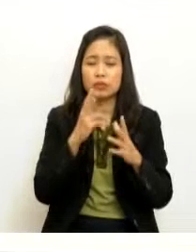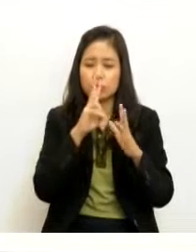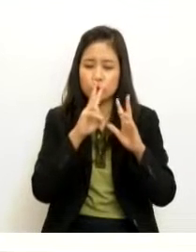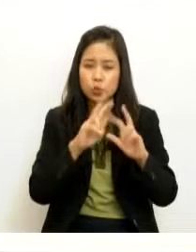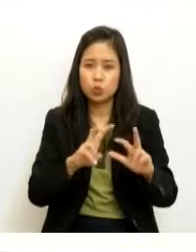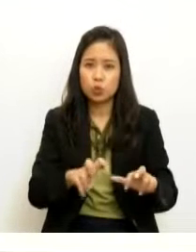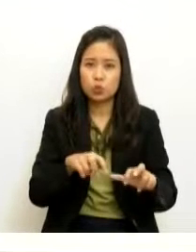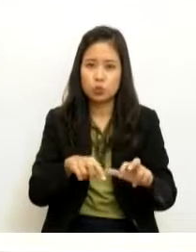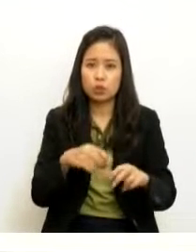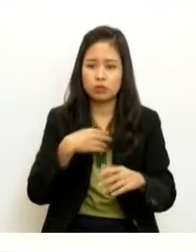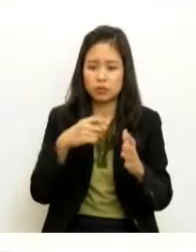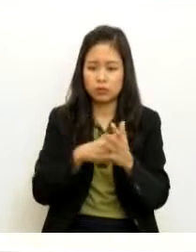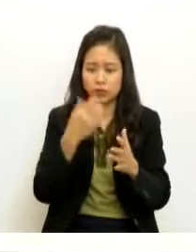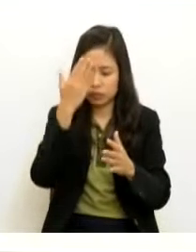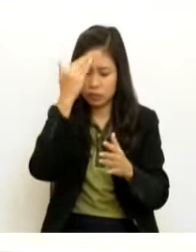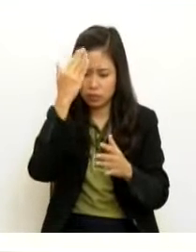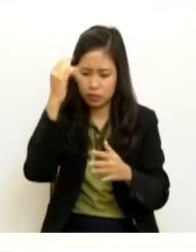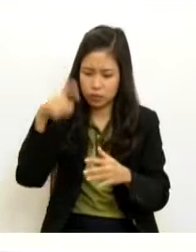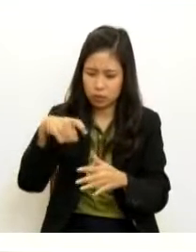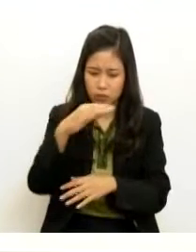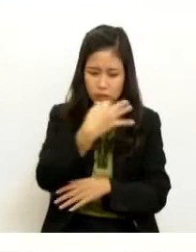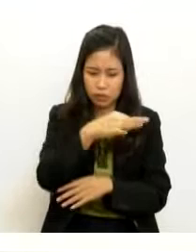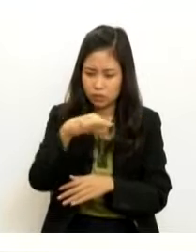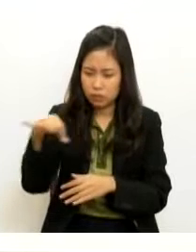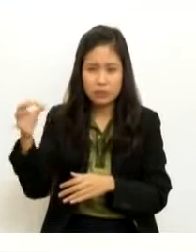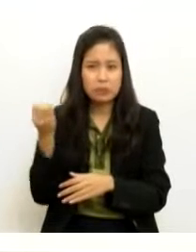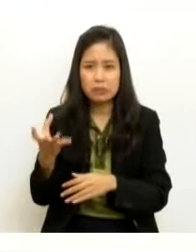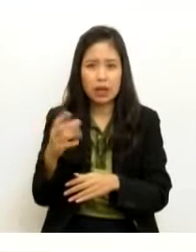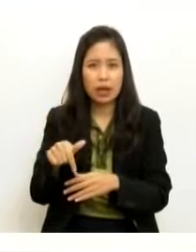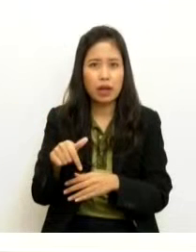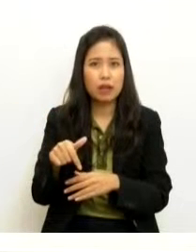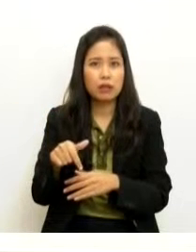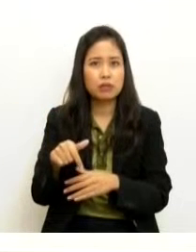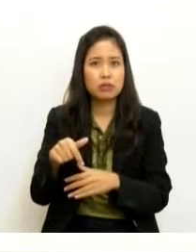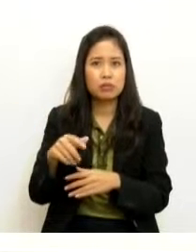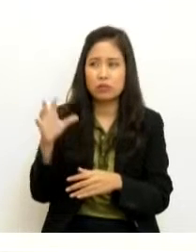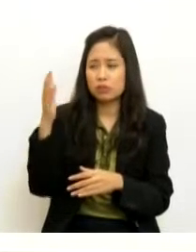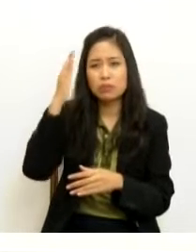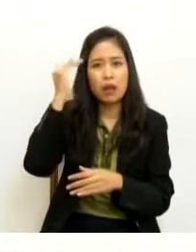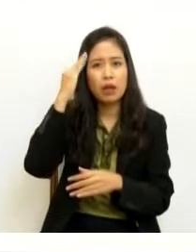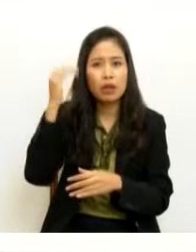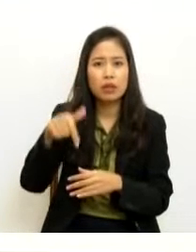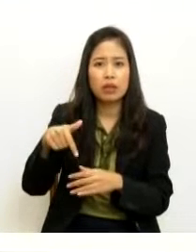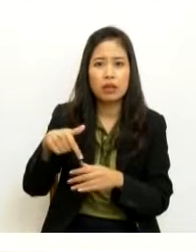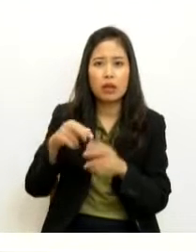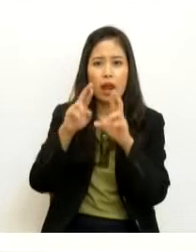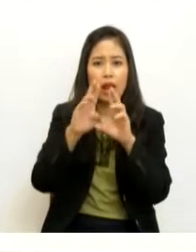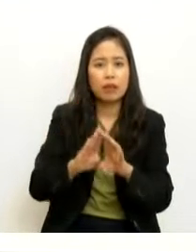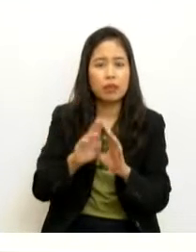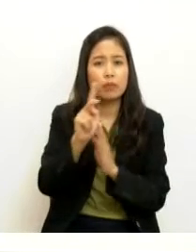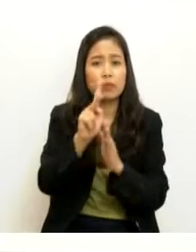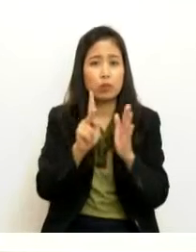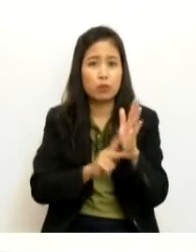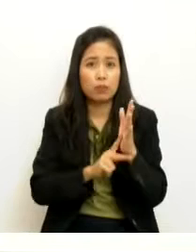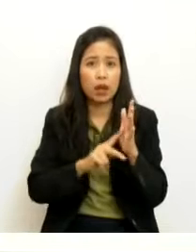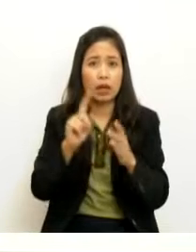าเหตุที่ทำให้ต้องทำเอกสารกระดาษเหล่านี้เยอะๆเนี่ยมันเกิดมาจากระเบียบกฎหมายกำหน